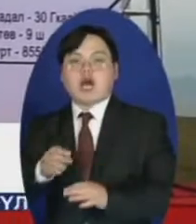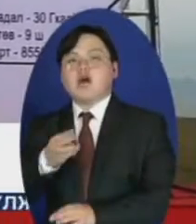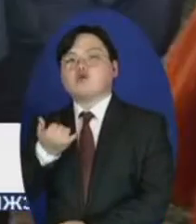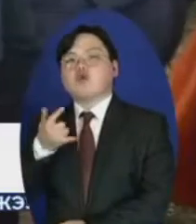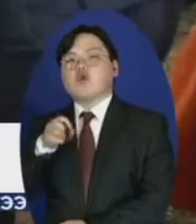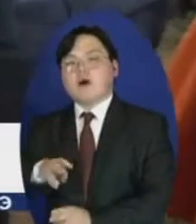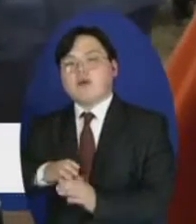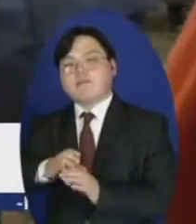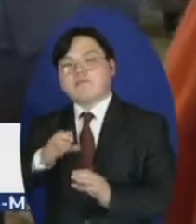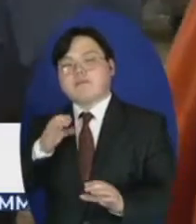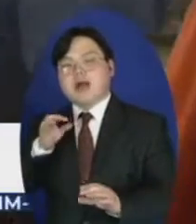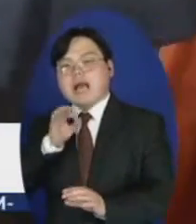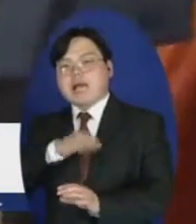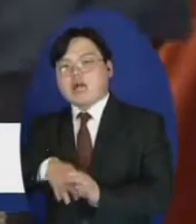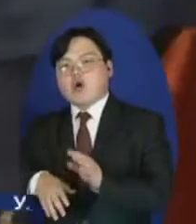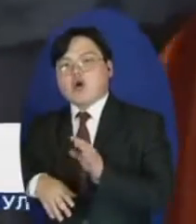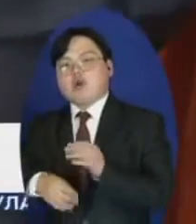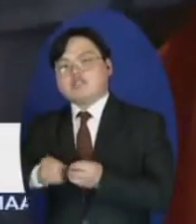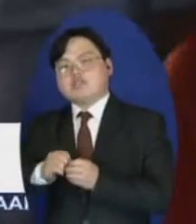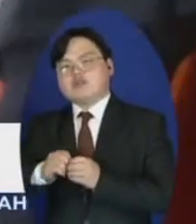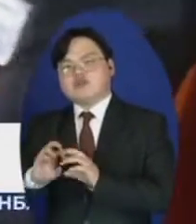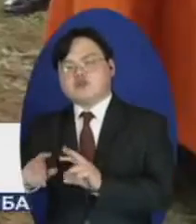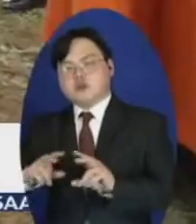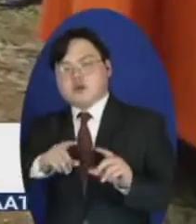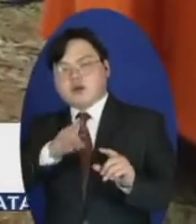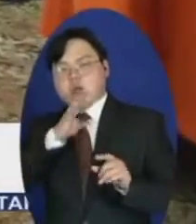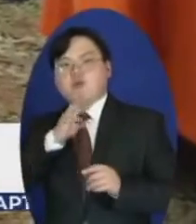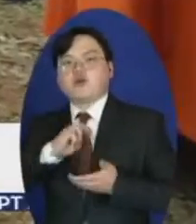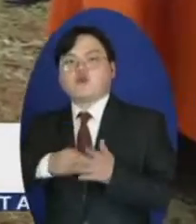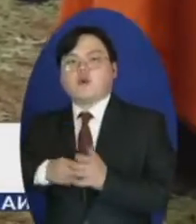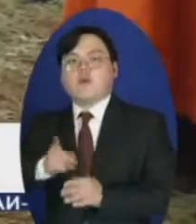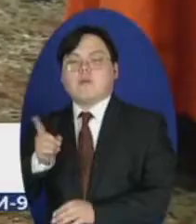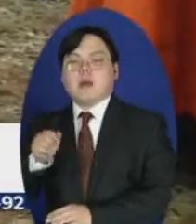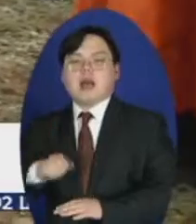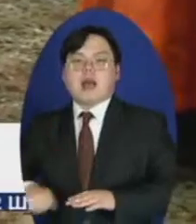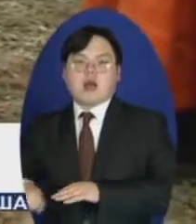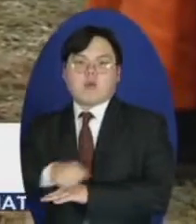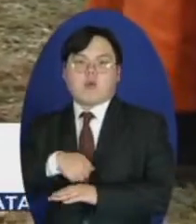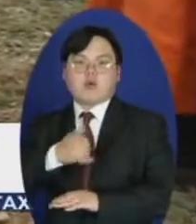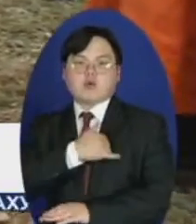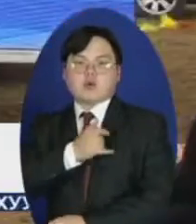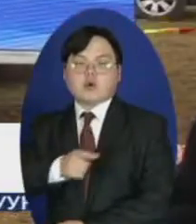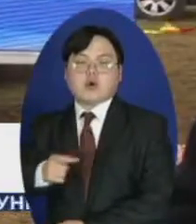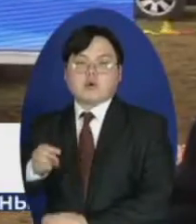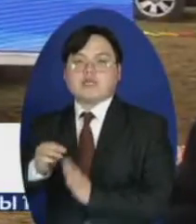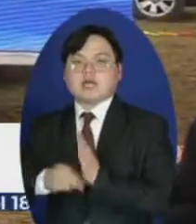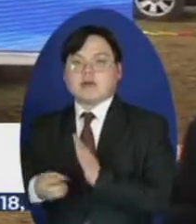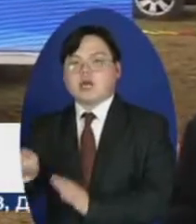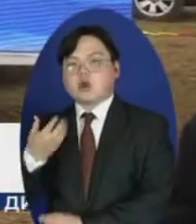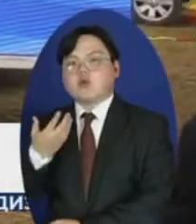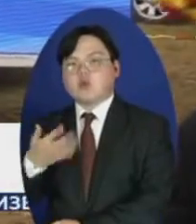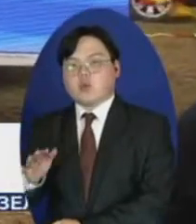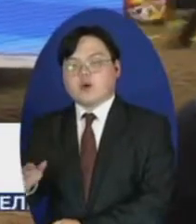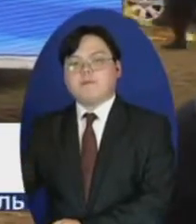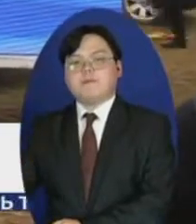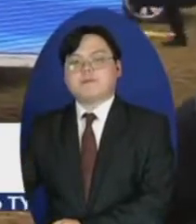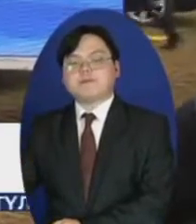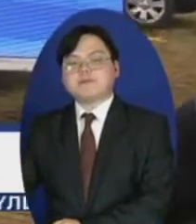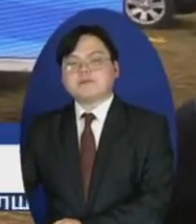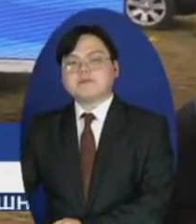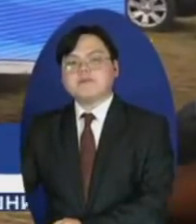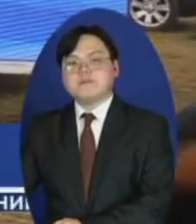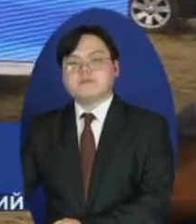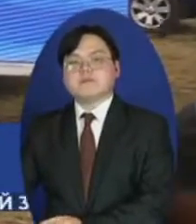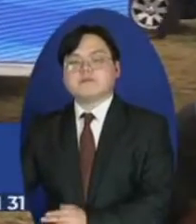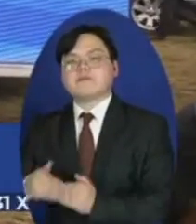сүлжээг дулааны цахилгаан станц ашиглалтанд орохоос өмнө бүрэн шинжилж дуусгах гарт төлөвлөж байгааг орон нутгийн удирдлагууд танилцууллаа. Цаашдаа бол бид нар одоо